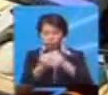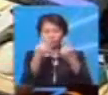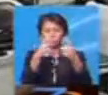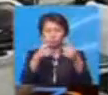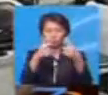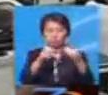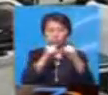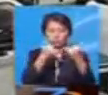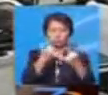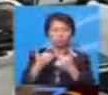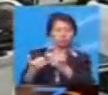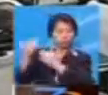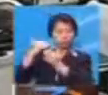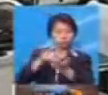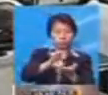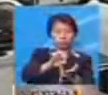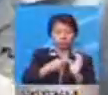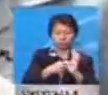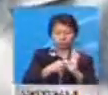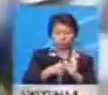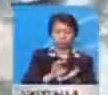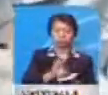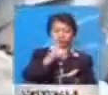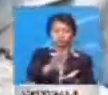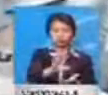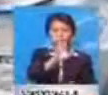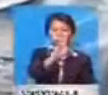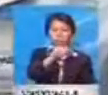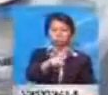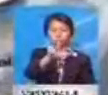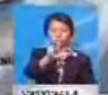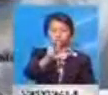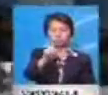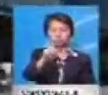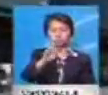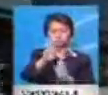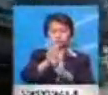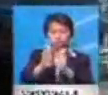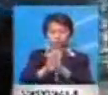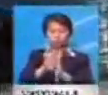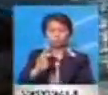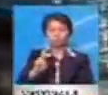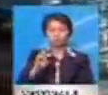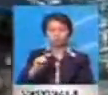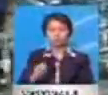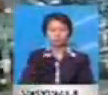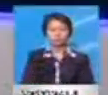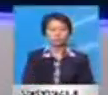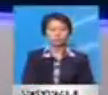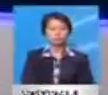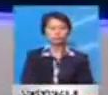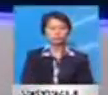12 syarikat sebelum ini mencatat pelaburan RM7.31 bilion.